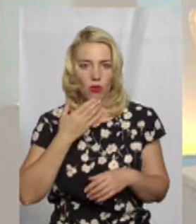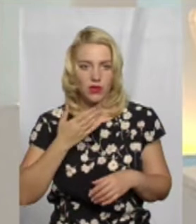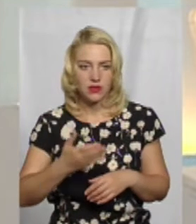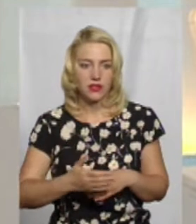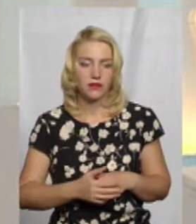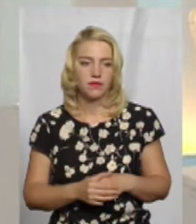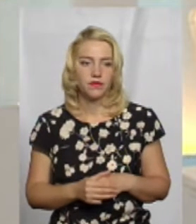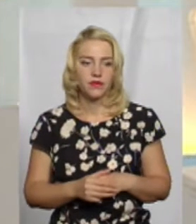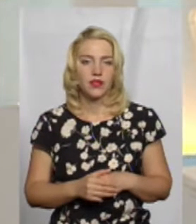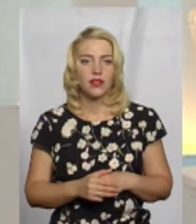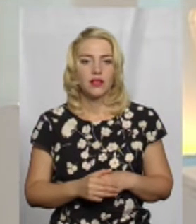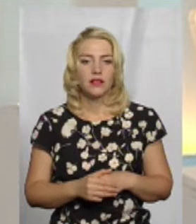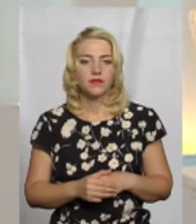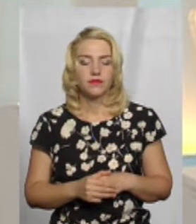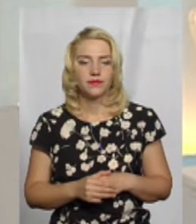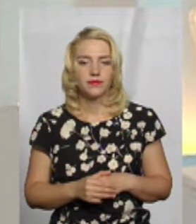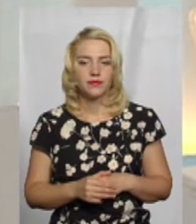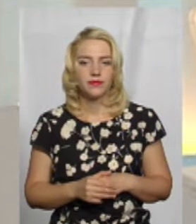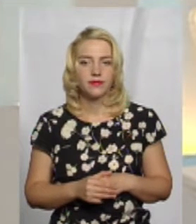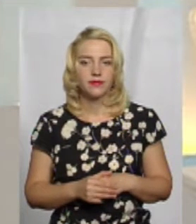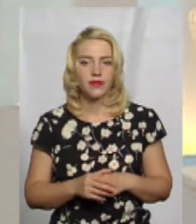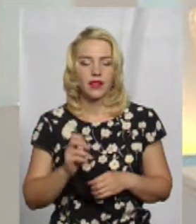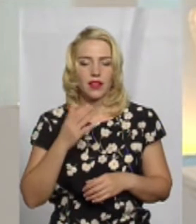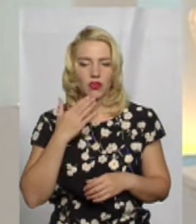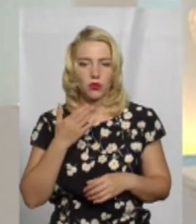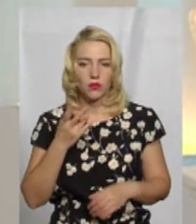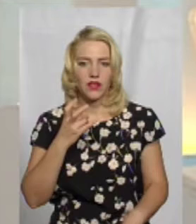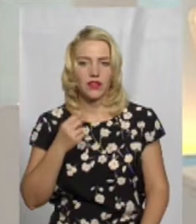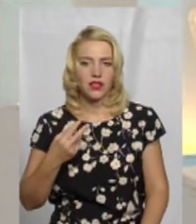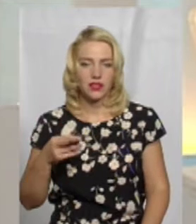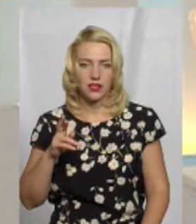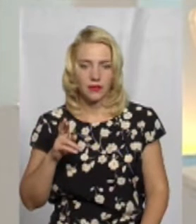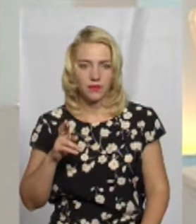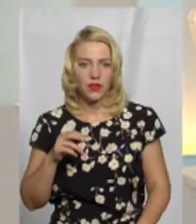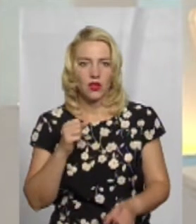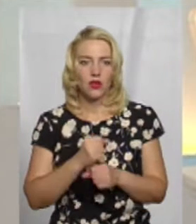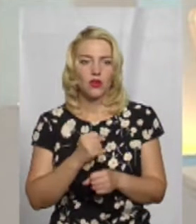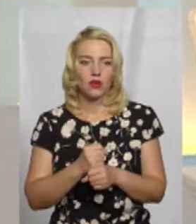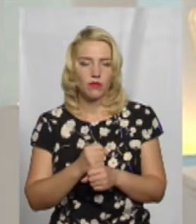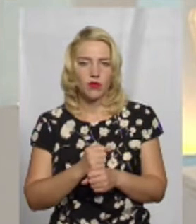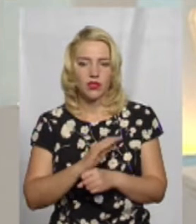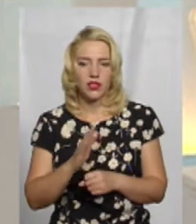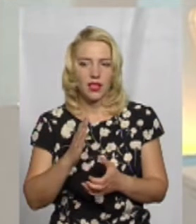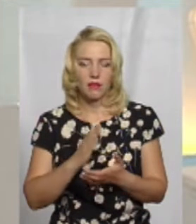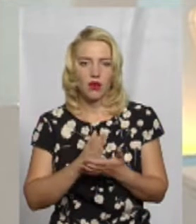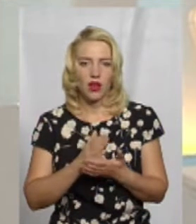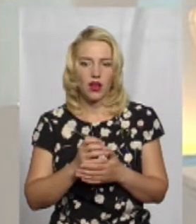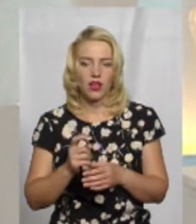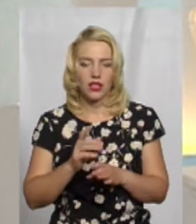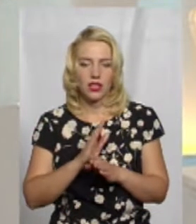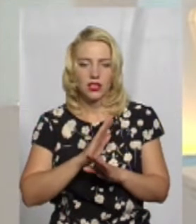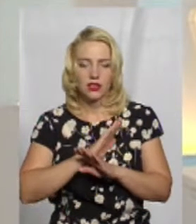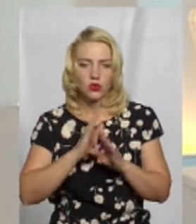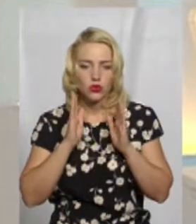Як вже доповіла пані Надія, робота не полягає в суто